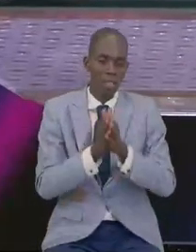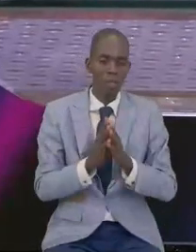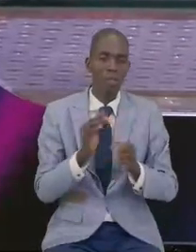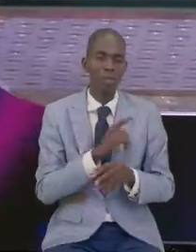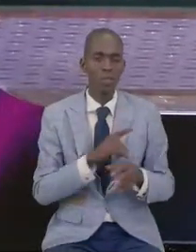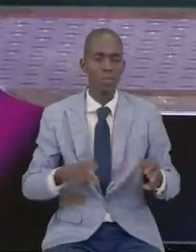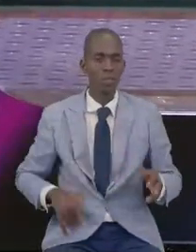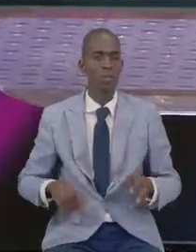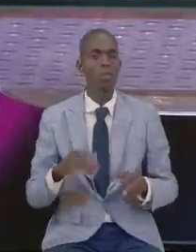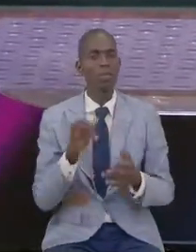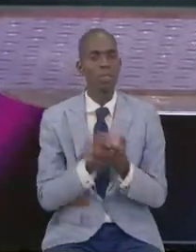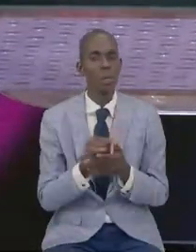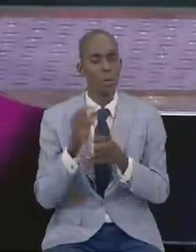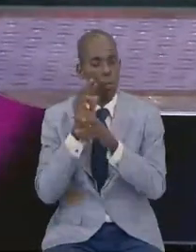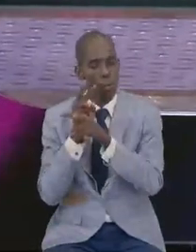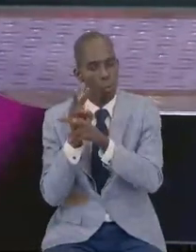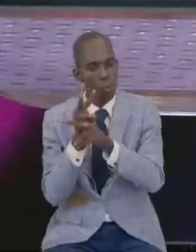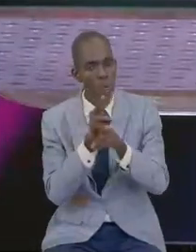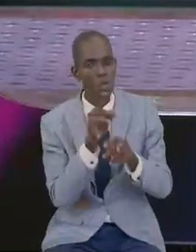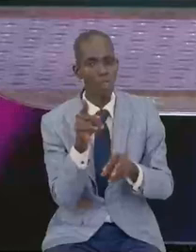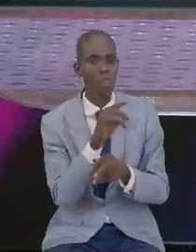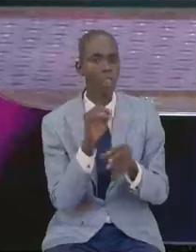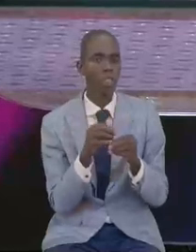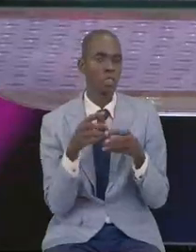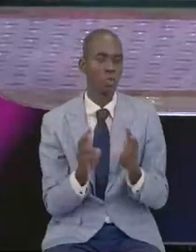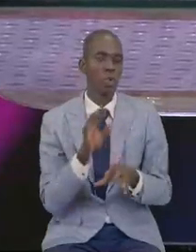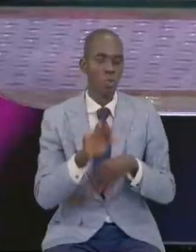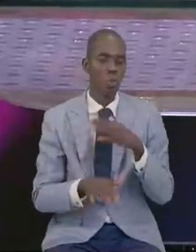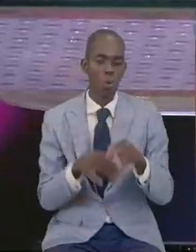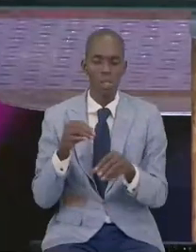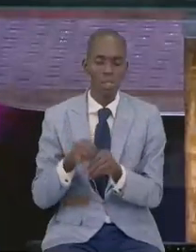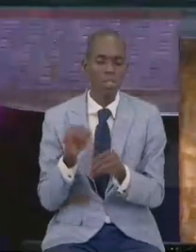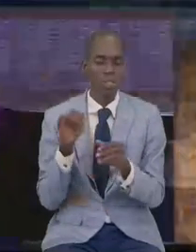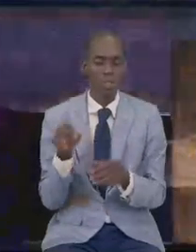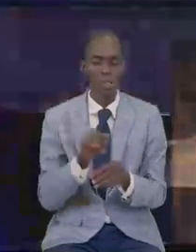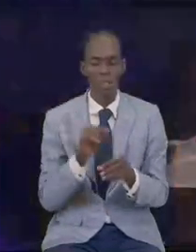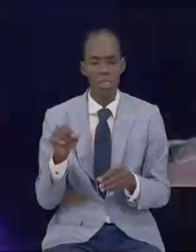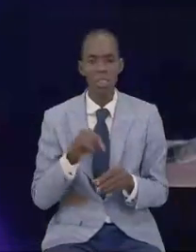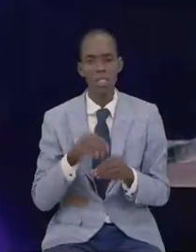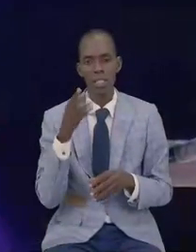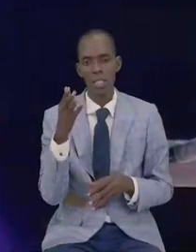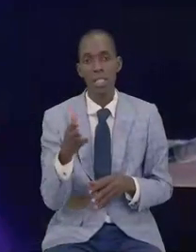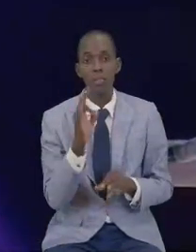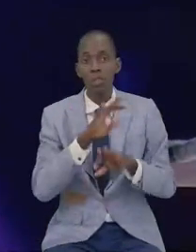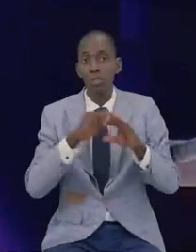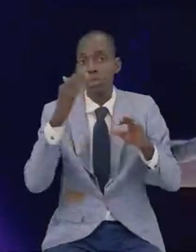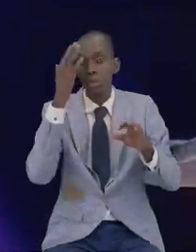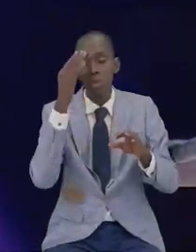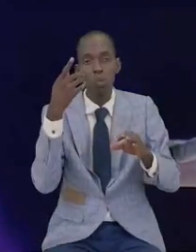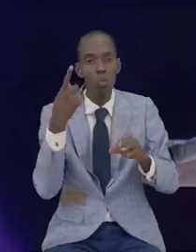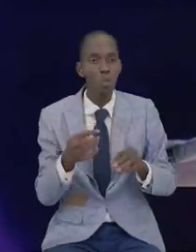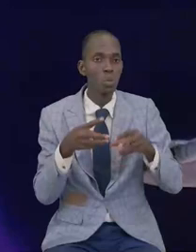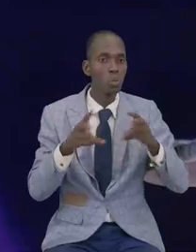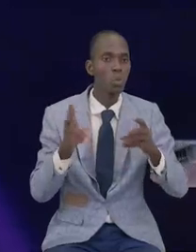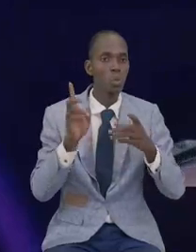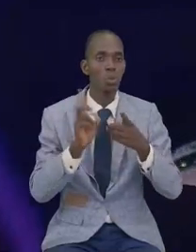voie, marchez-y. Il n'a pas cette connaissance de la voie du salut, ni de la voie qui mène au ciel, ni de la voie